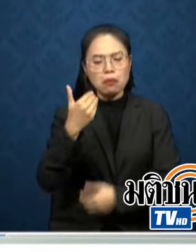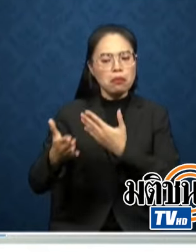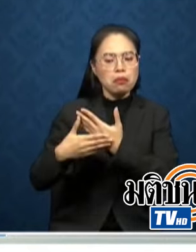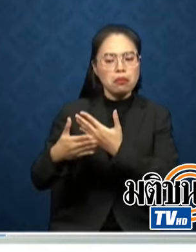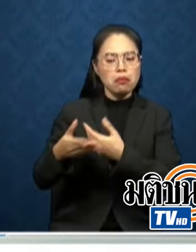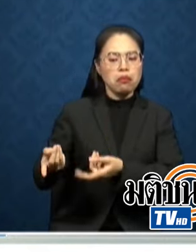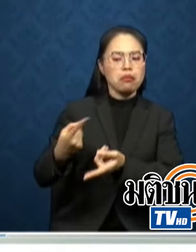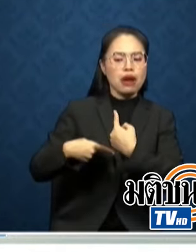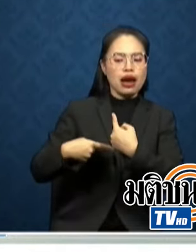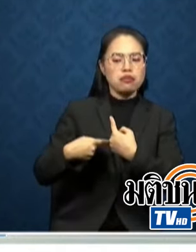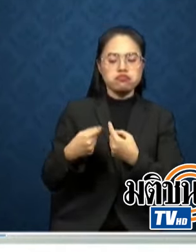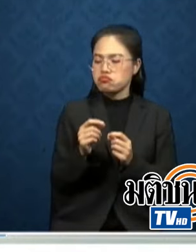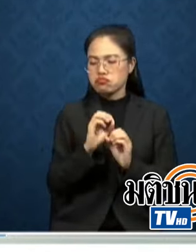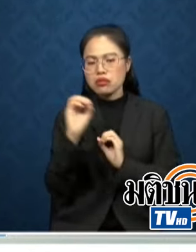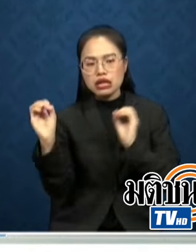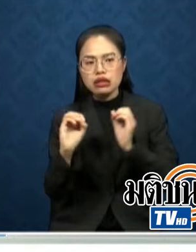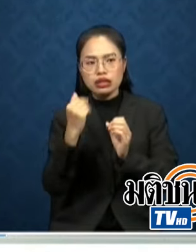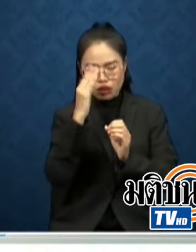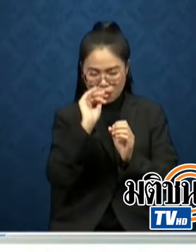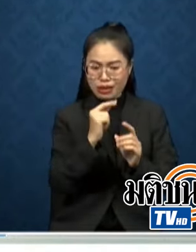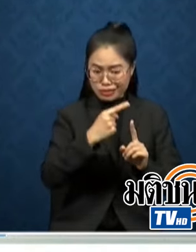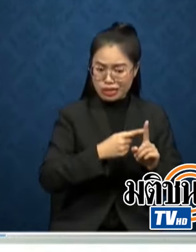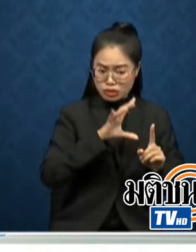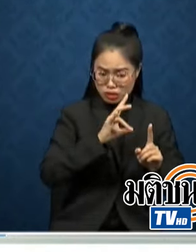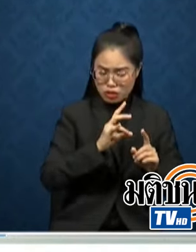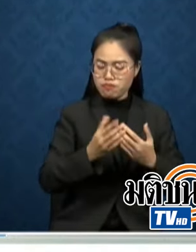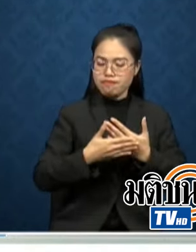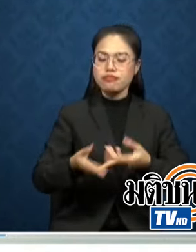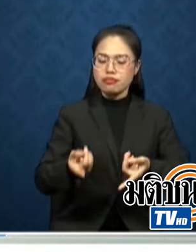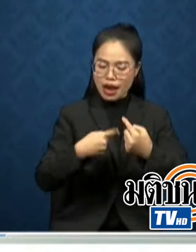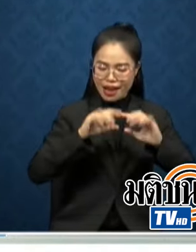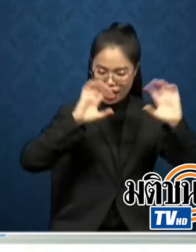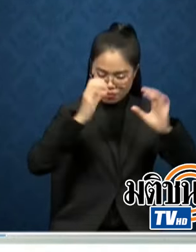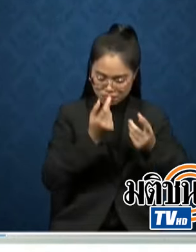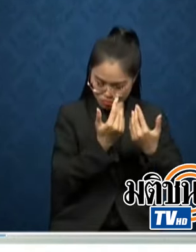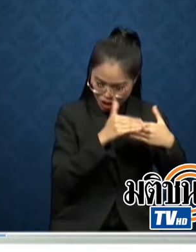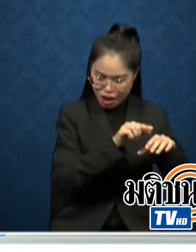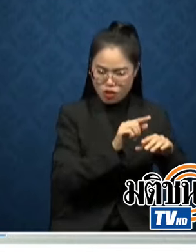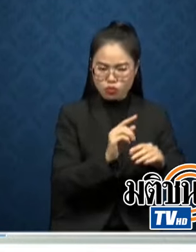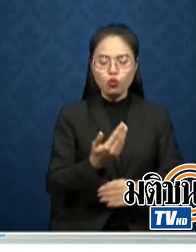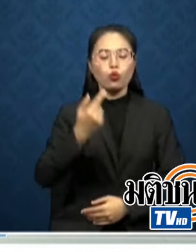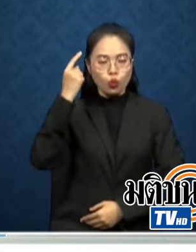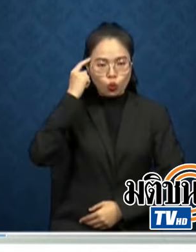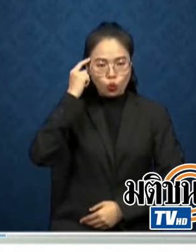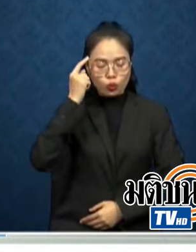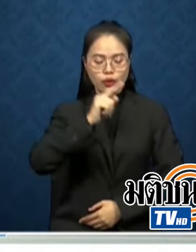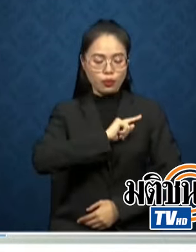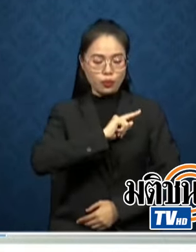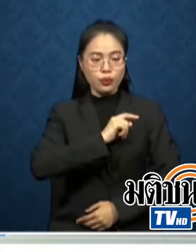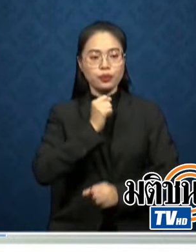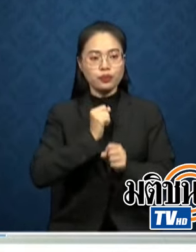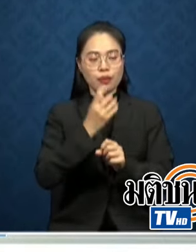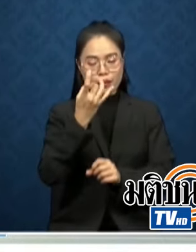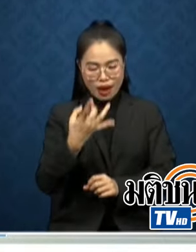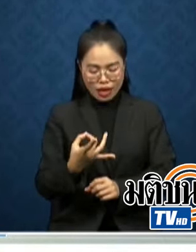อภิปรายในมาตรานี้แล้วทำไมมาแค่7เดือนถึงต้องมีเราทราบหน้าที่ดีอยู่ครับว่าเรามีหน้าที่ที่จะต้องปฏิบั